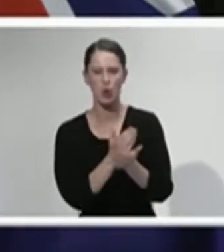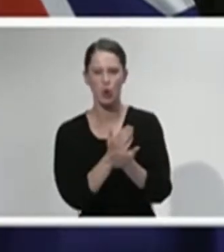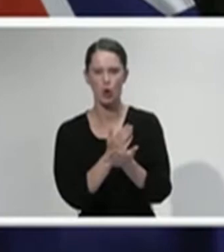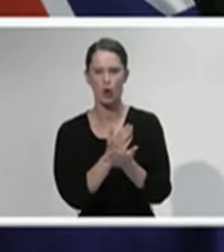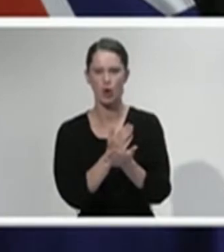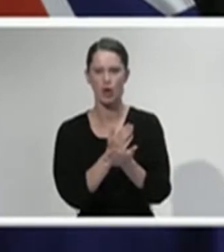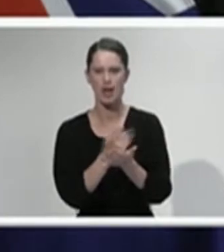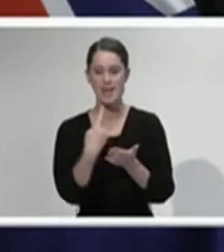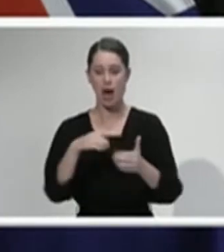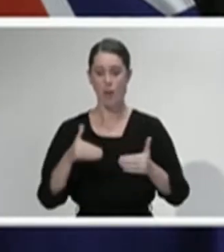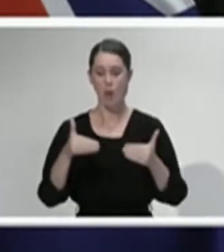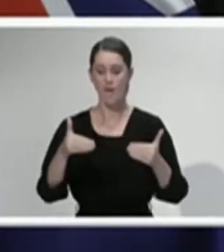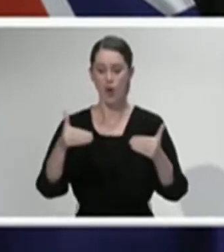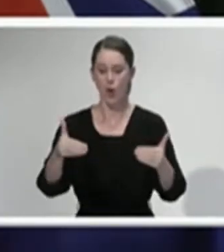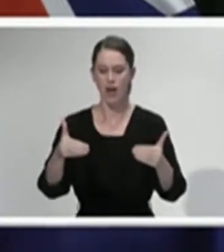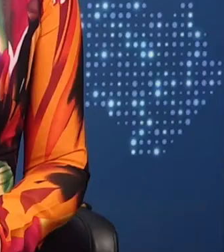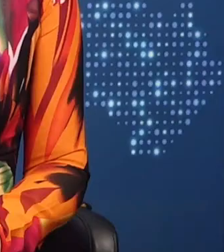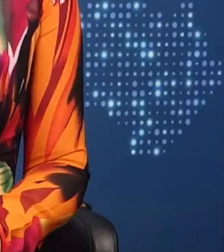1.440 người.